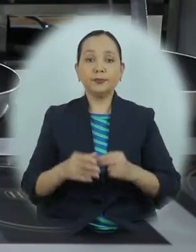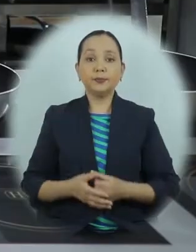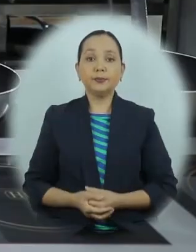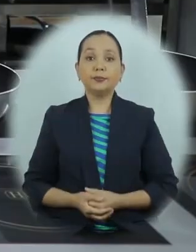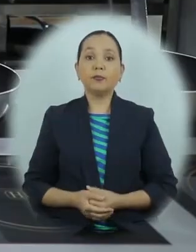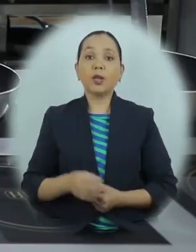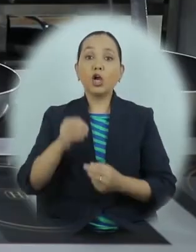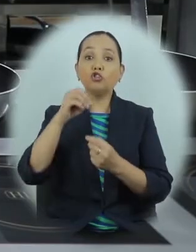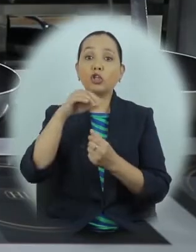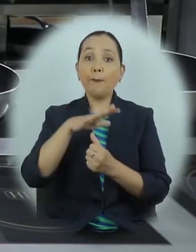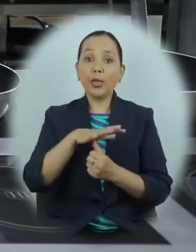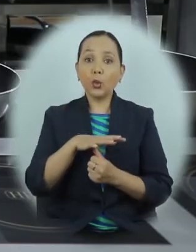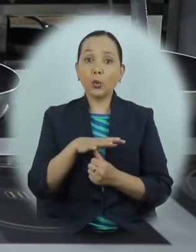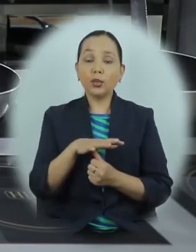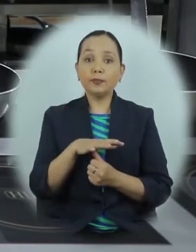шампиньоны